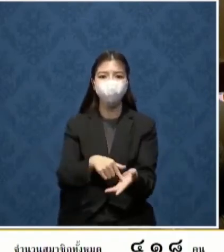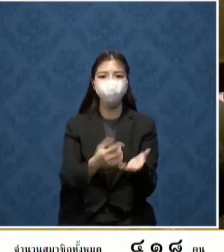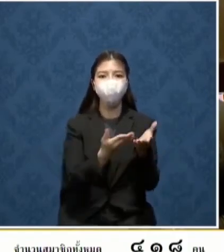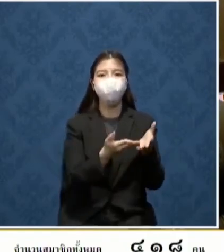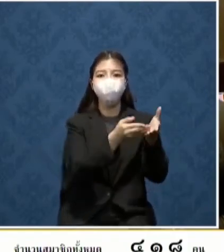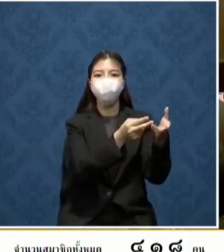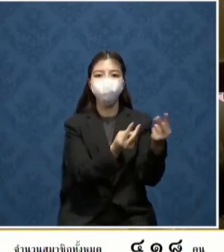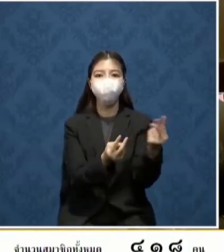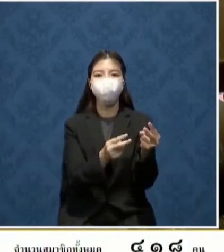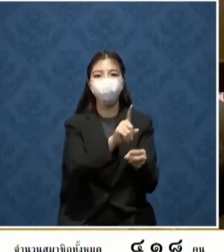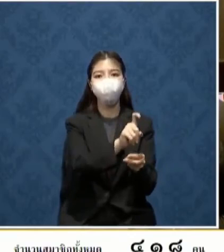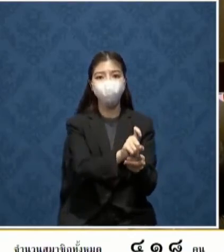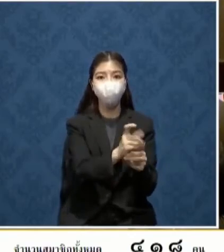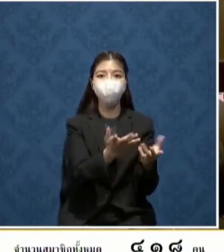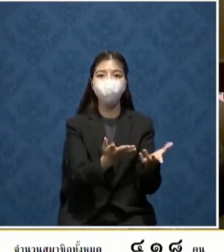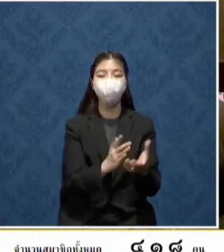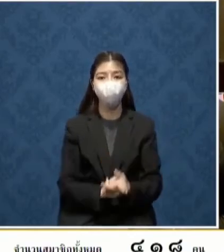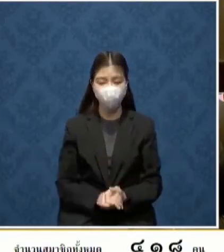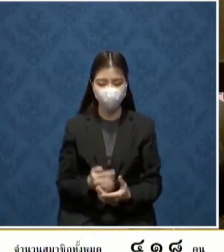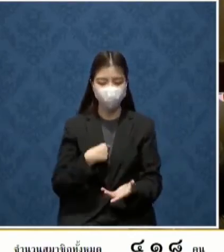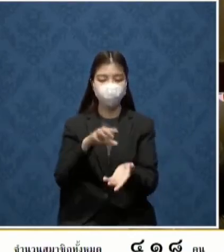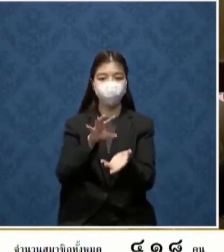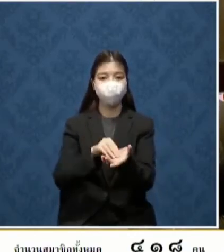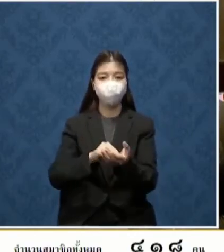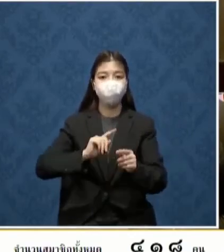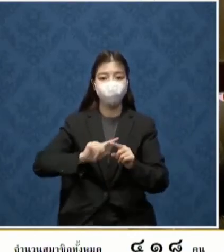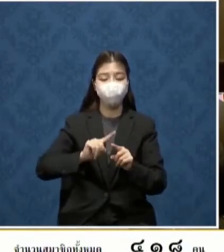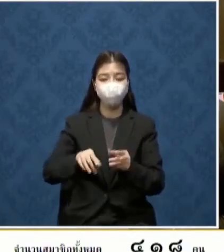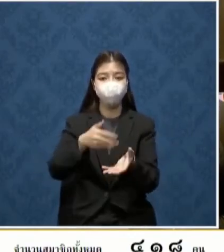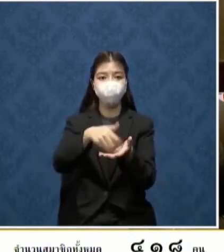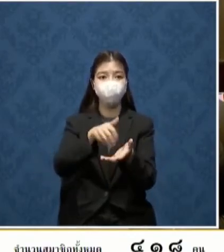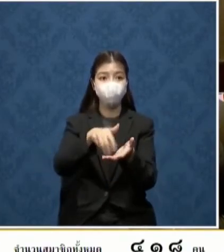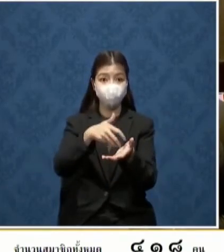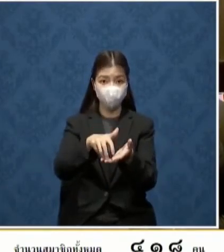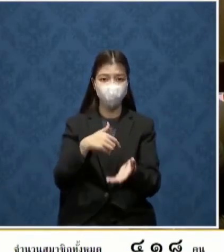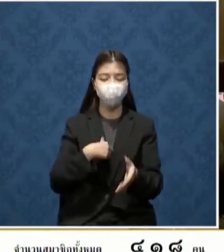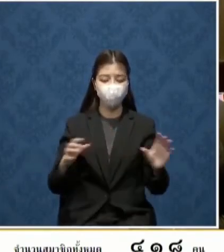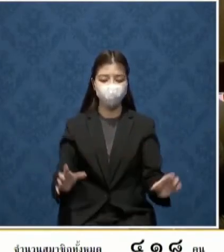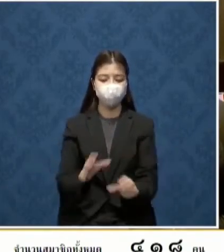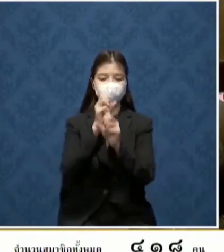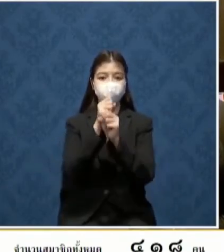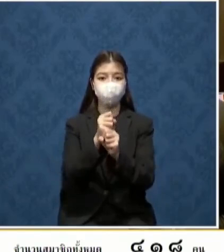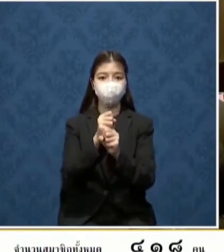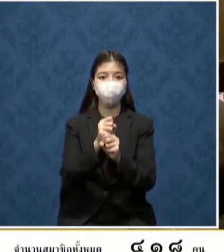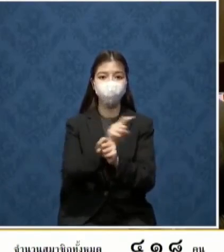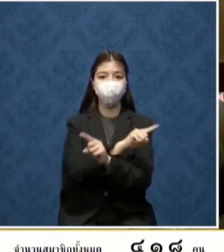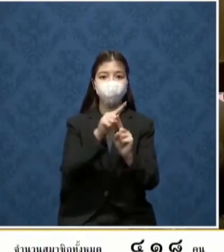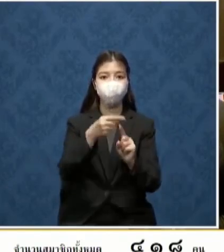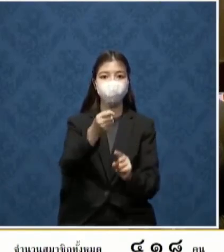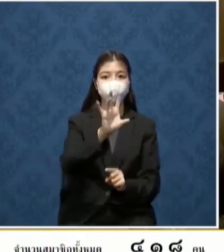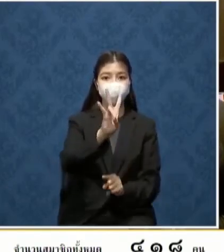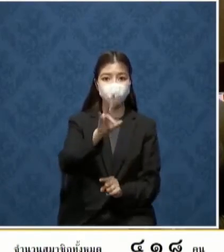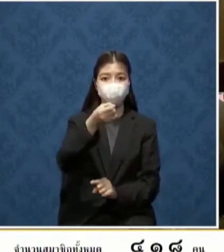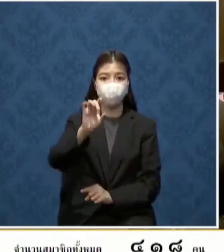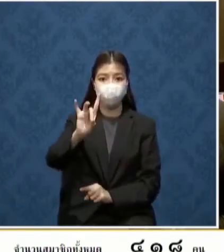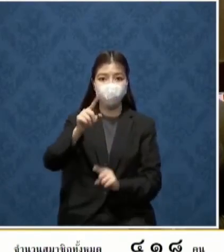เทาปทจากข้มูลทั้หมด ที่ผมได้อภิปรายมาผมขอสรปเหตุกณที่เกิดขนวัท 17 แล 18 ทั